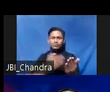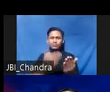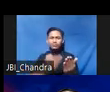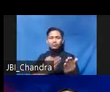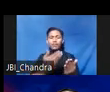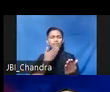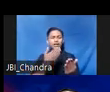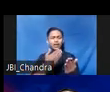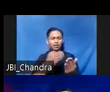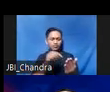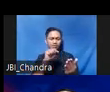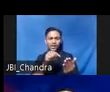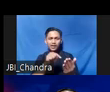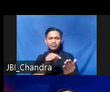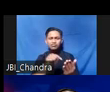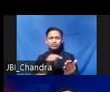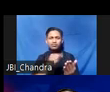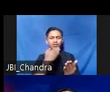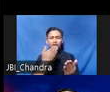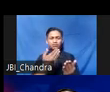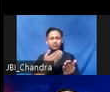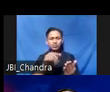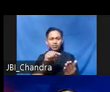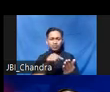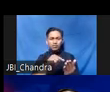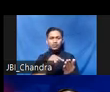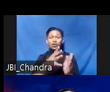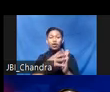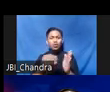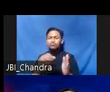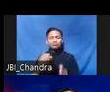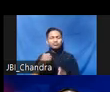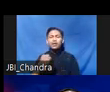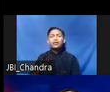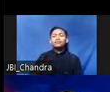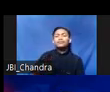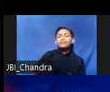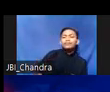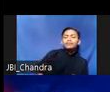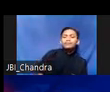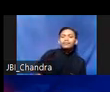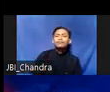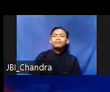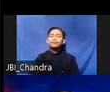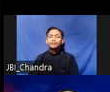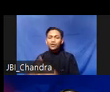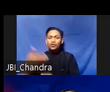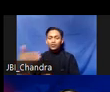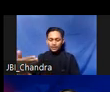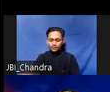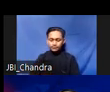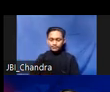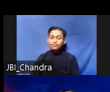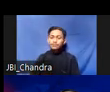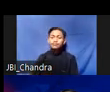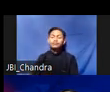free Secret ya 2 giga ya yang kelima yaitu backup dan six sinkronisasi data ya yang keenam